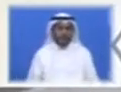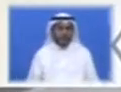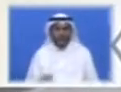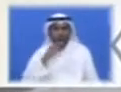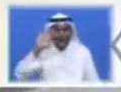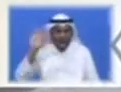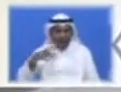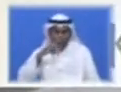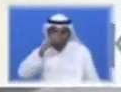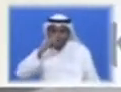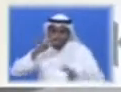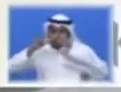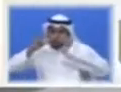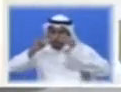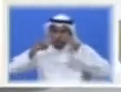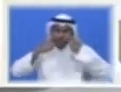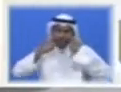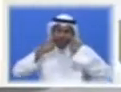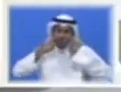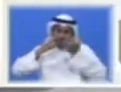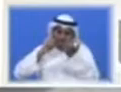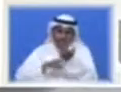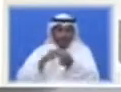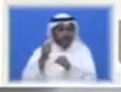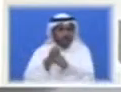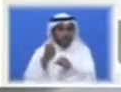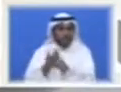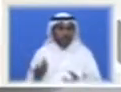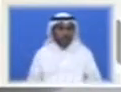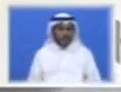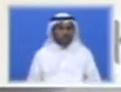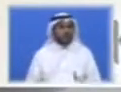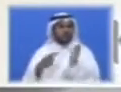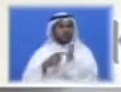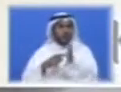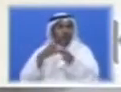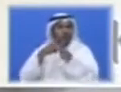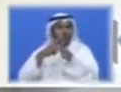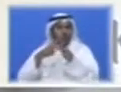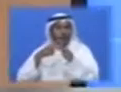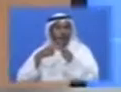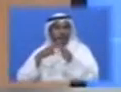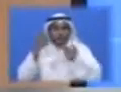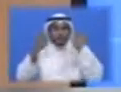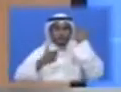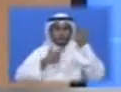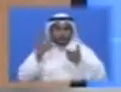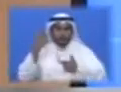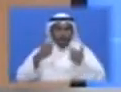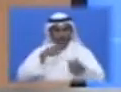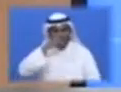وهذا يبي لها ايش كثير من البحث في مثلا مع معهد الكويت الحافه العلميه للتعرف عنه حقيقه